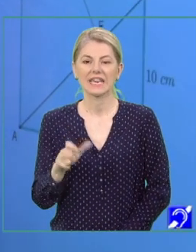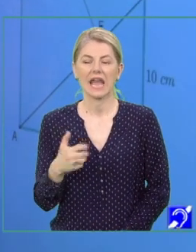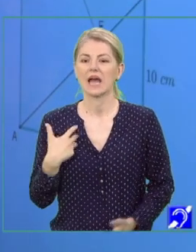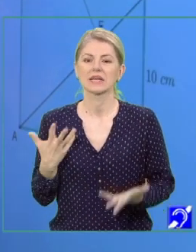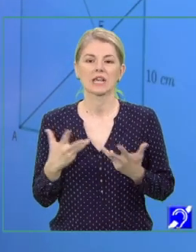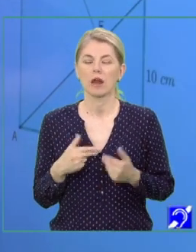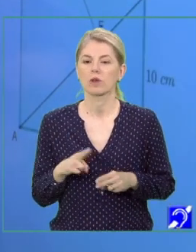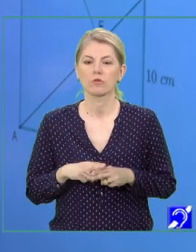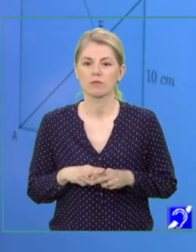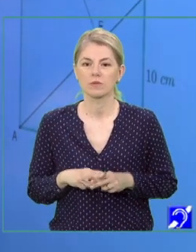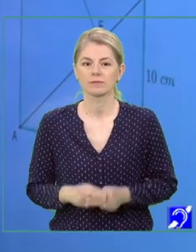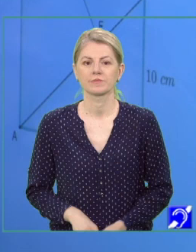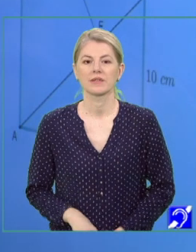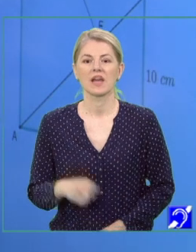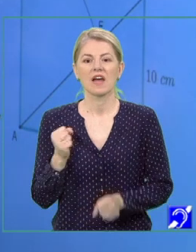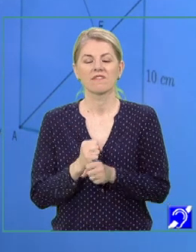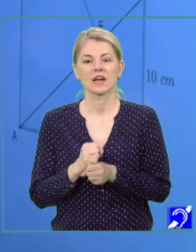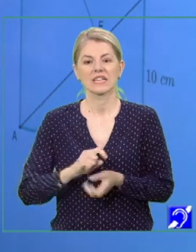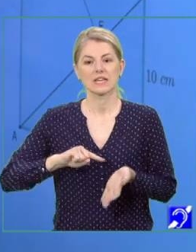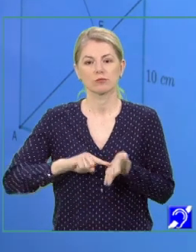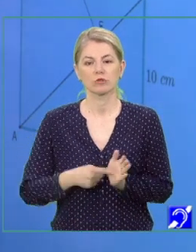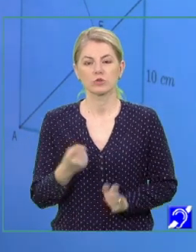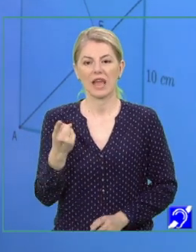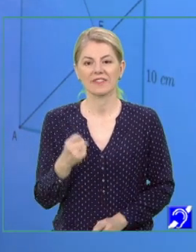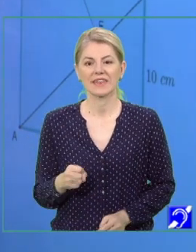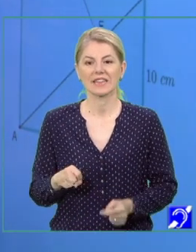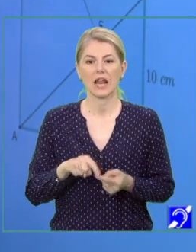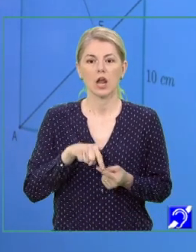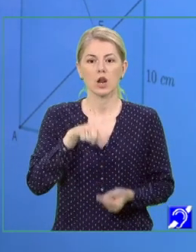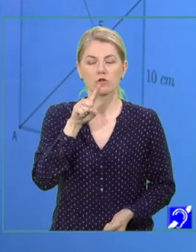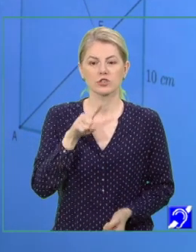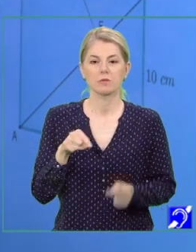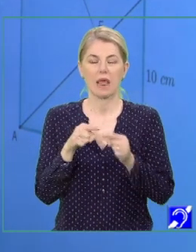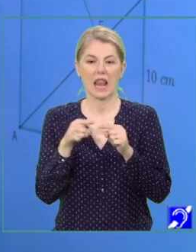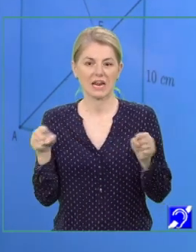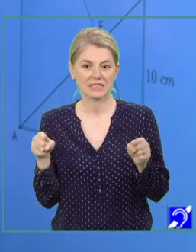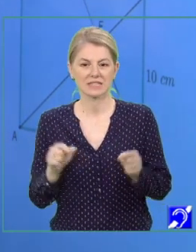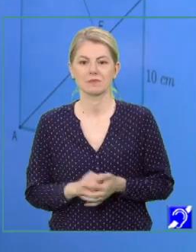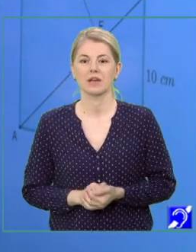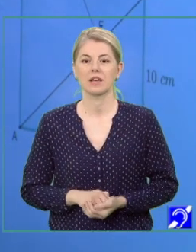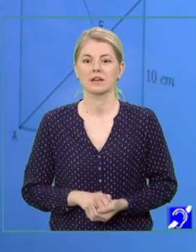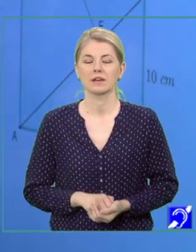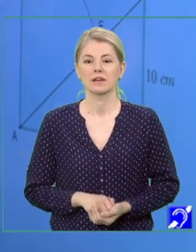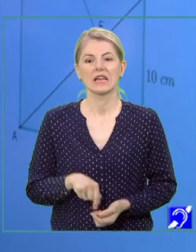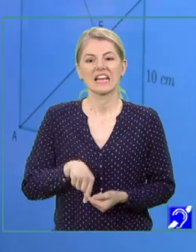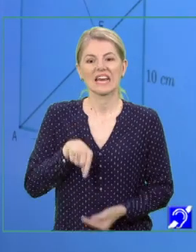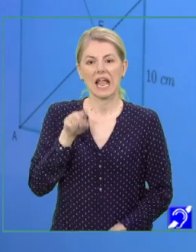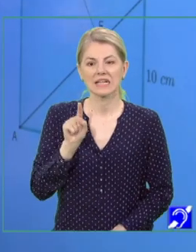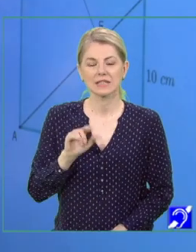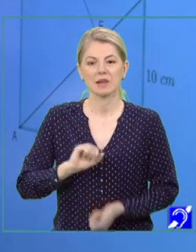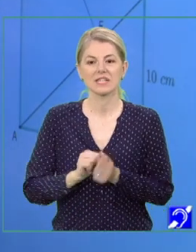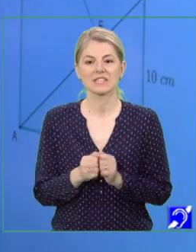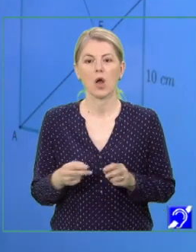se calculează efectuând produsul dintre dimensiunile dreptunghiului, dintre înălțime